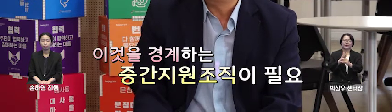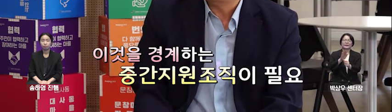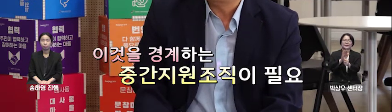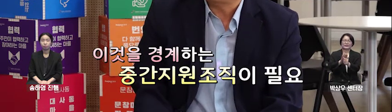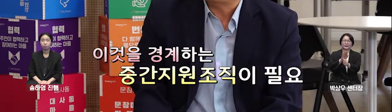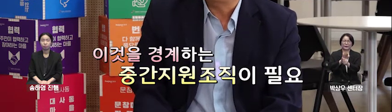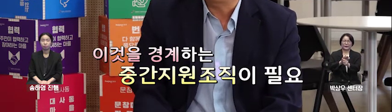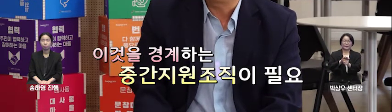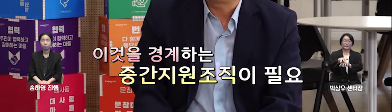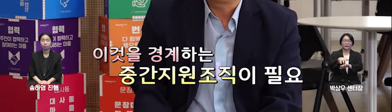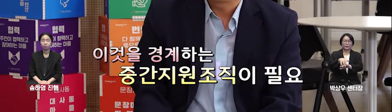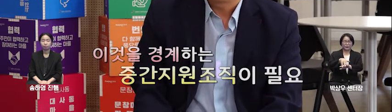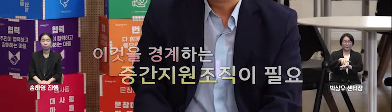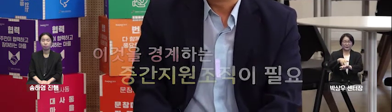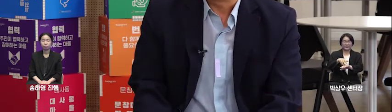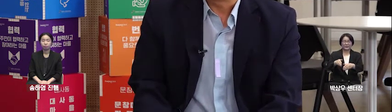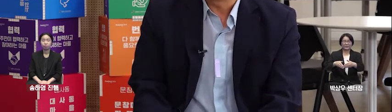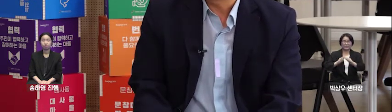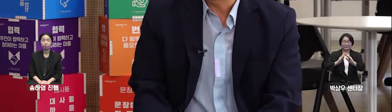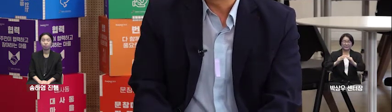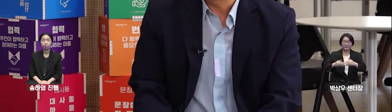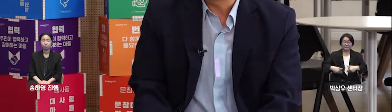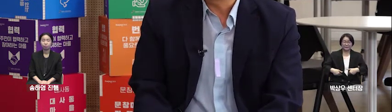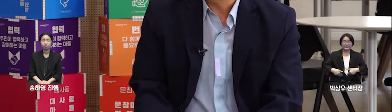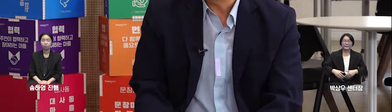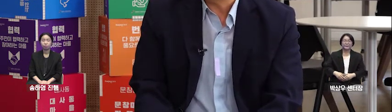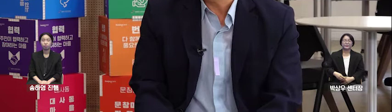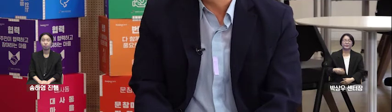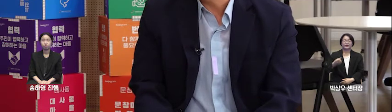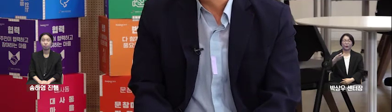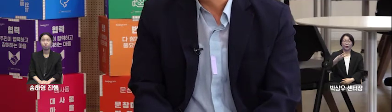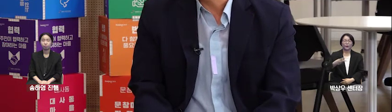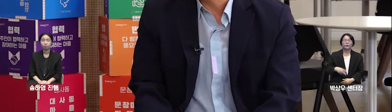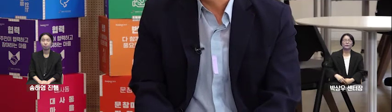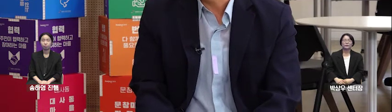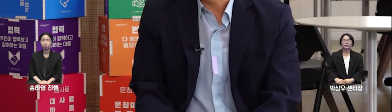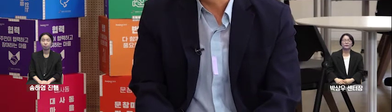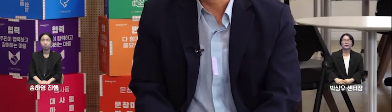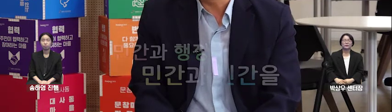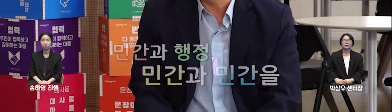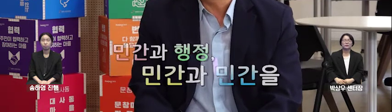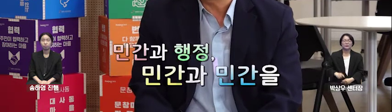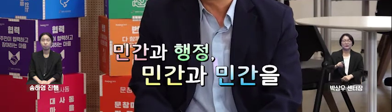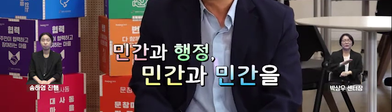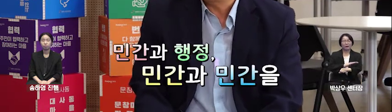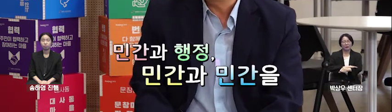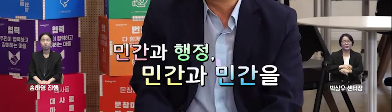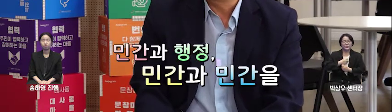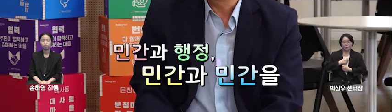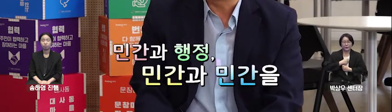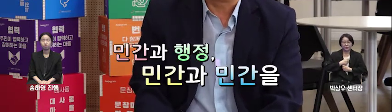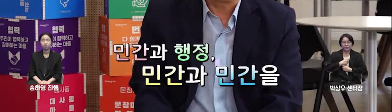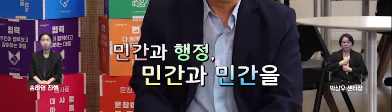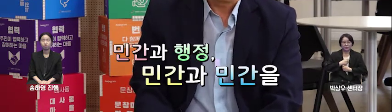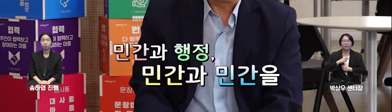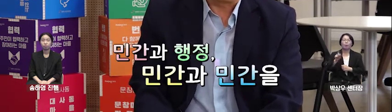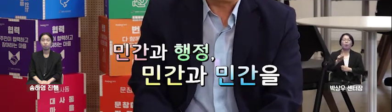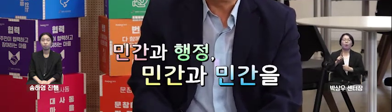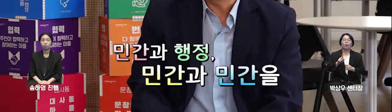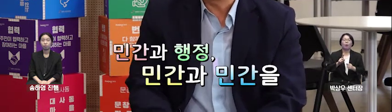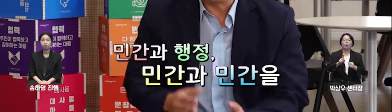좀 필요하겠다. 그리고 여전히 하여간 이런 것들만 잘 경계한다면 민간과 행정 또